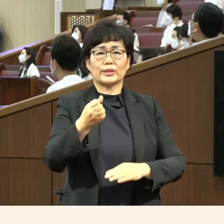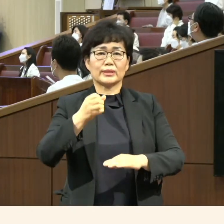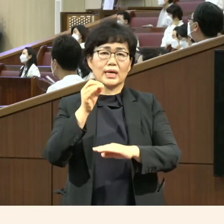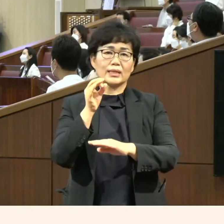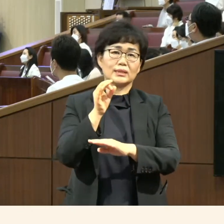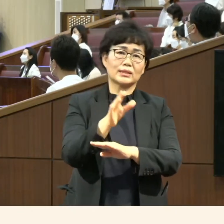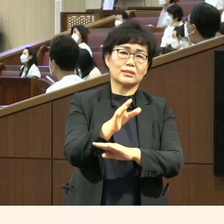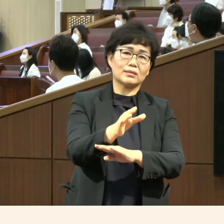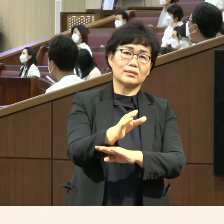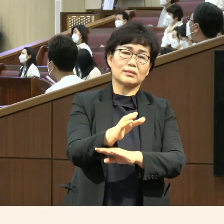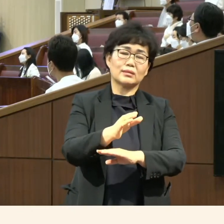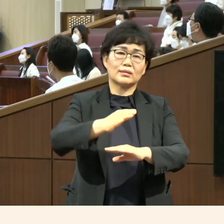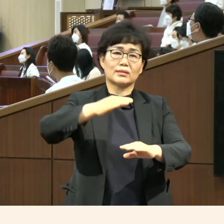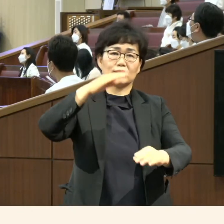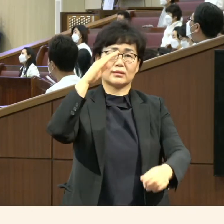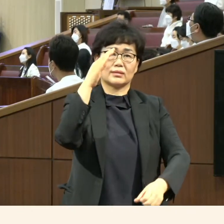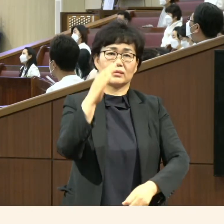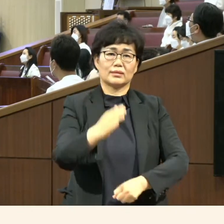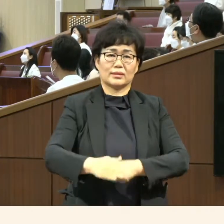비롯사서